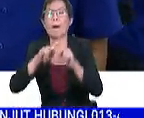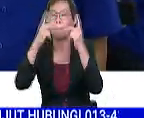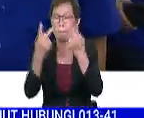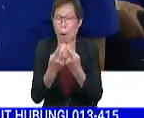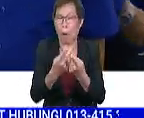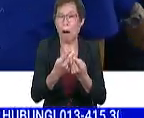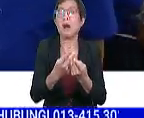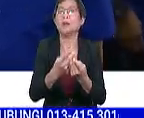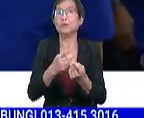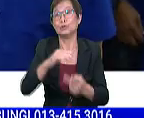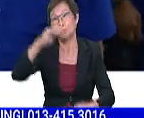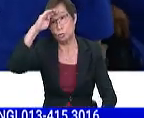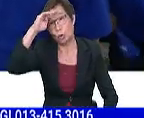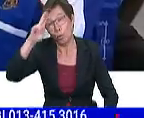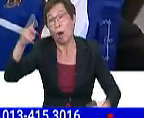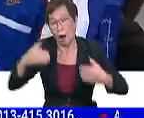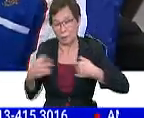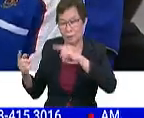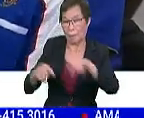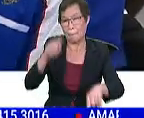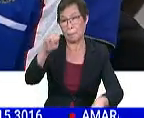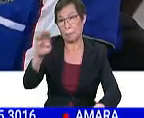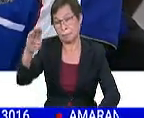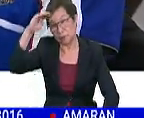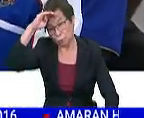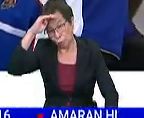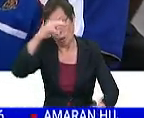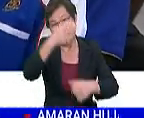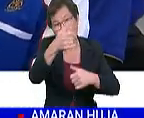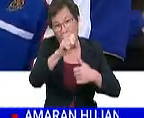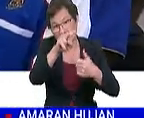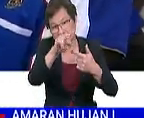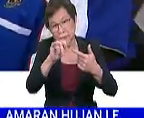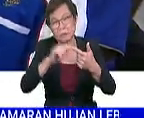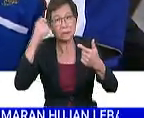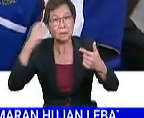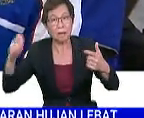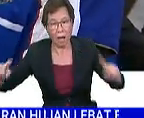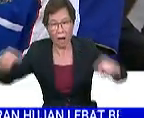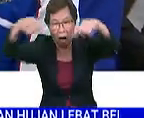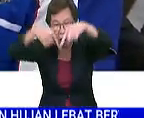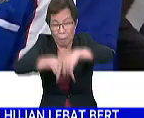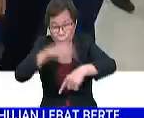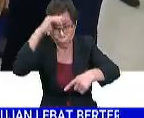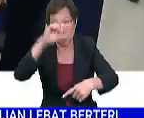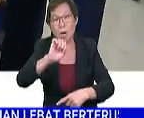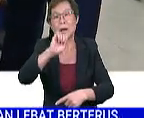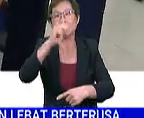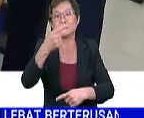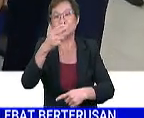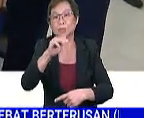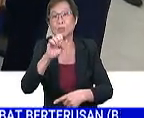bahagian Johor Utara turut hadir menteri besar Johor Datuk Hasni Mohamad dan setiausaha umno Johor Datuk samamsul Bari